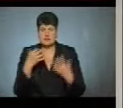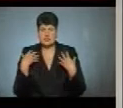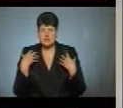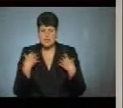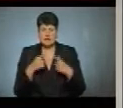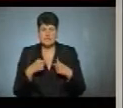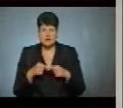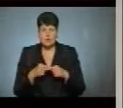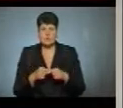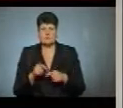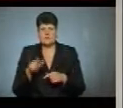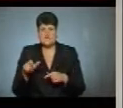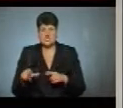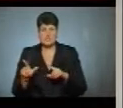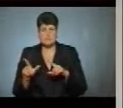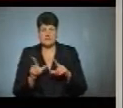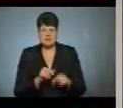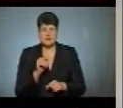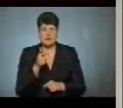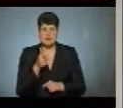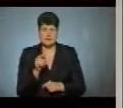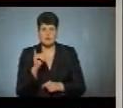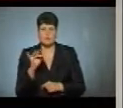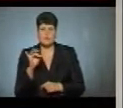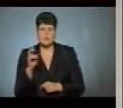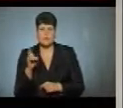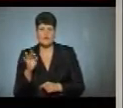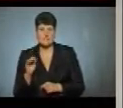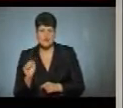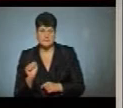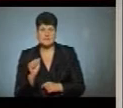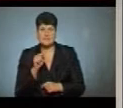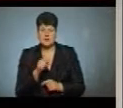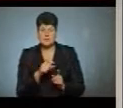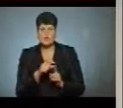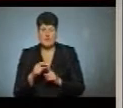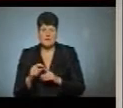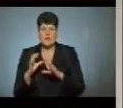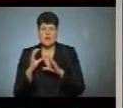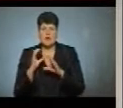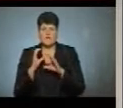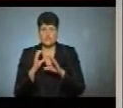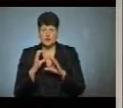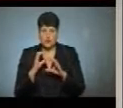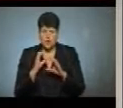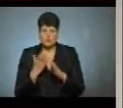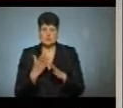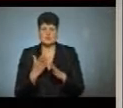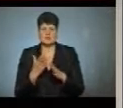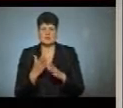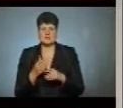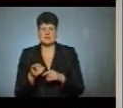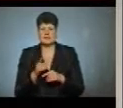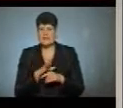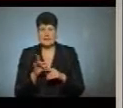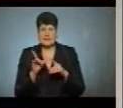пасажирських перевезень Тернопільавтотрансу Ганна Юрковська. За її словами, автобуси міжнародного сполучення з автовокзалу Тернополя не